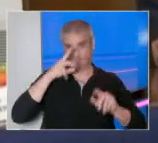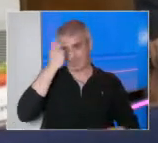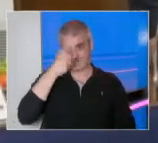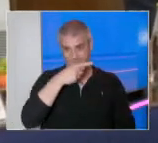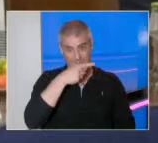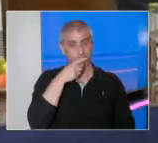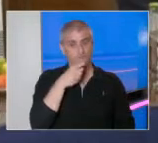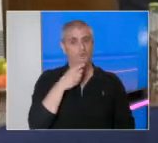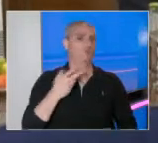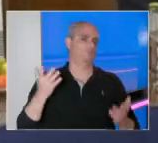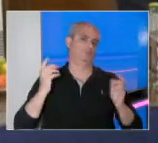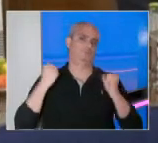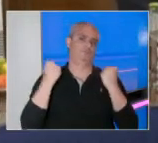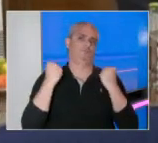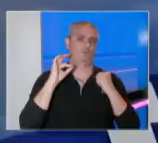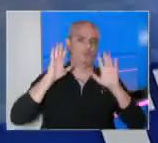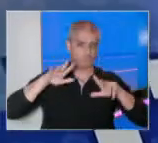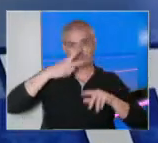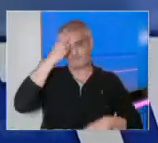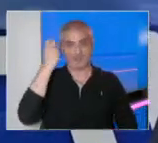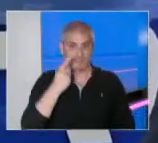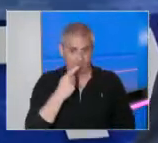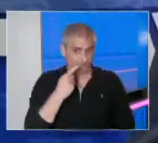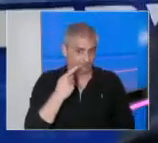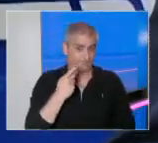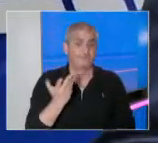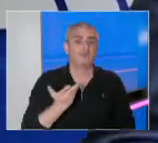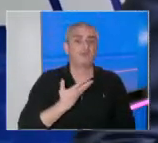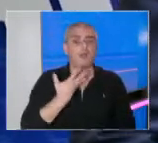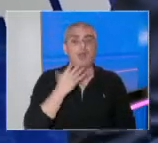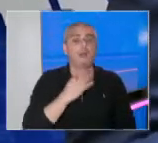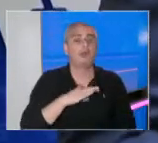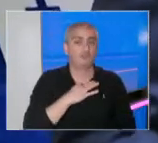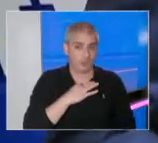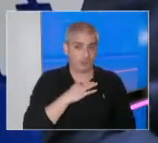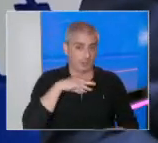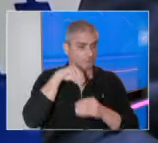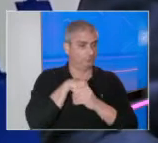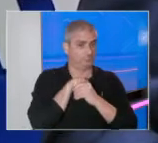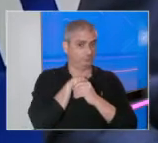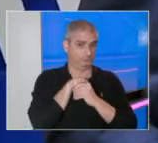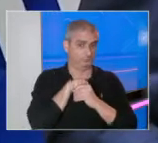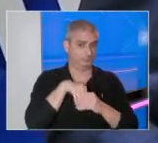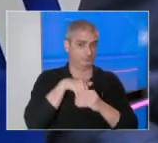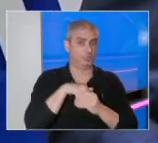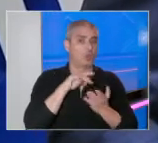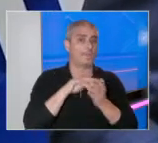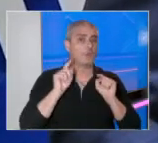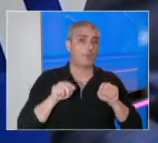העולם המוסלמי ומרכז העולם הערבי. קבלה חמה שלנו אל תוך המקום